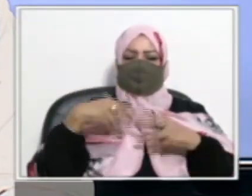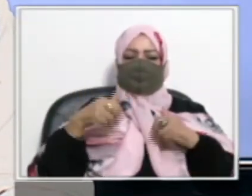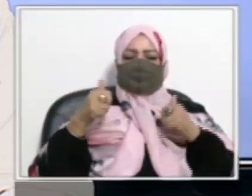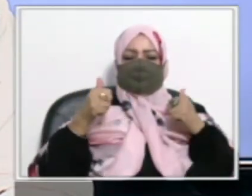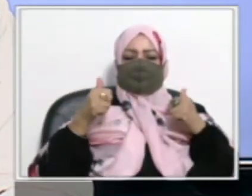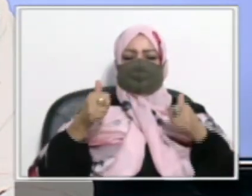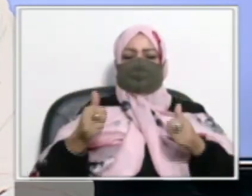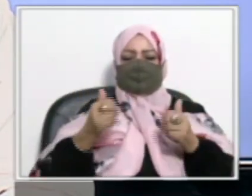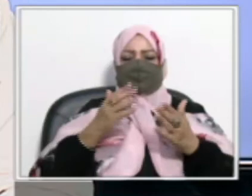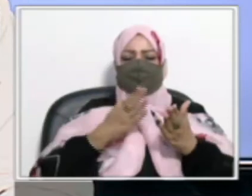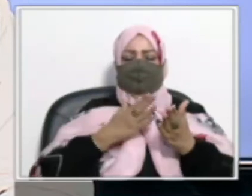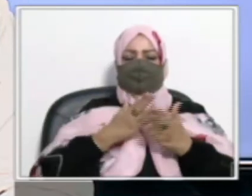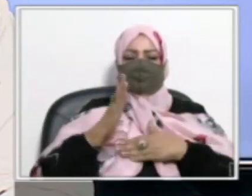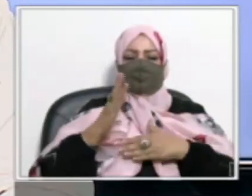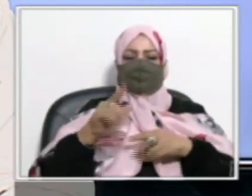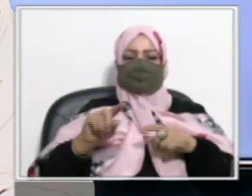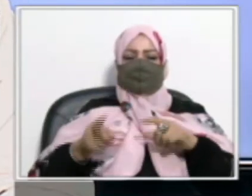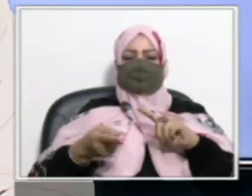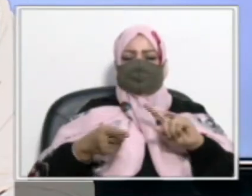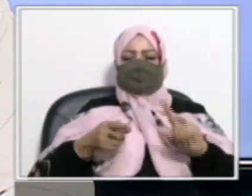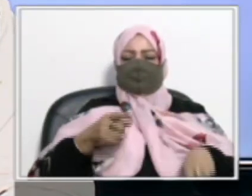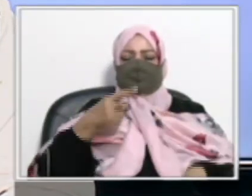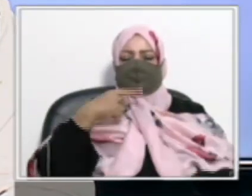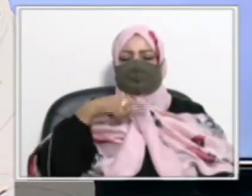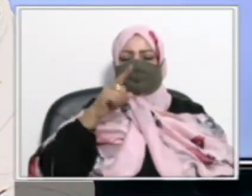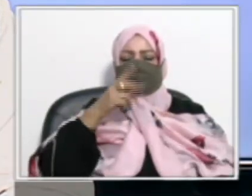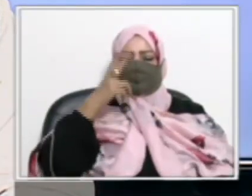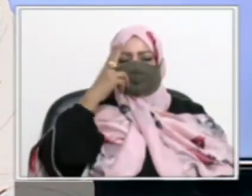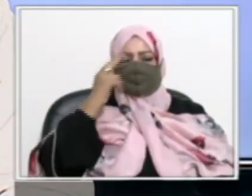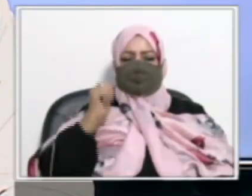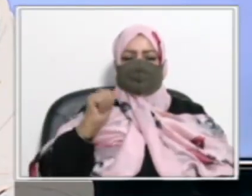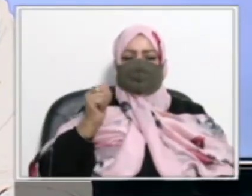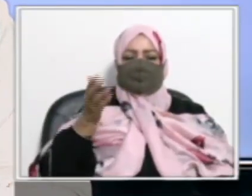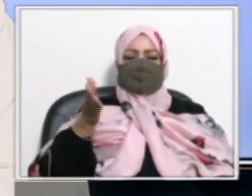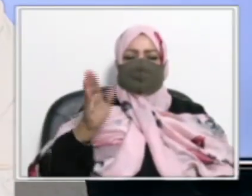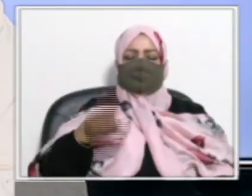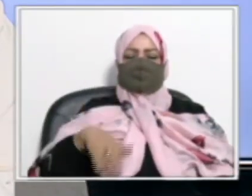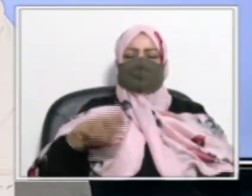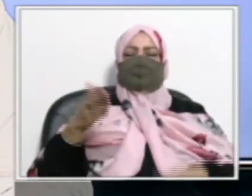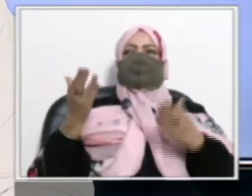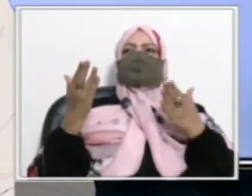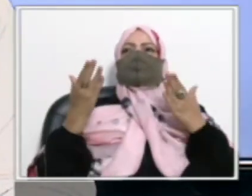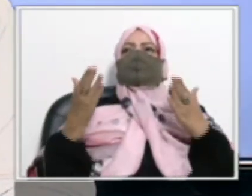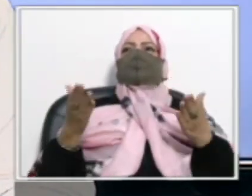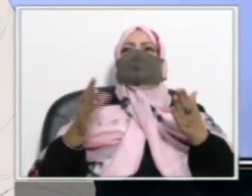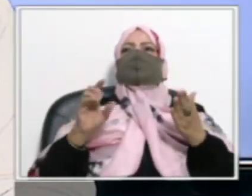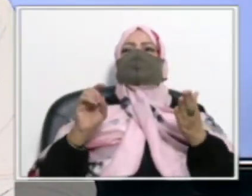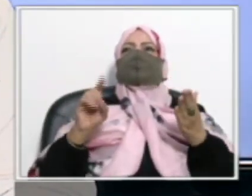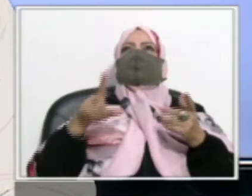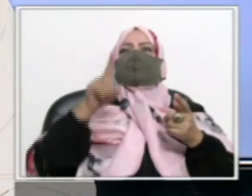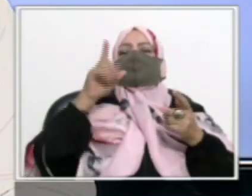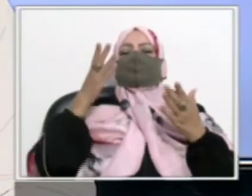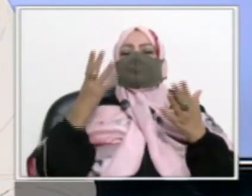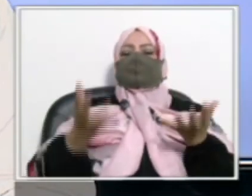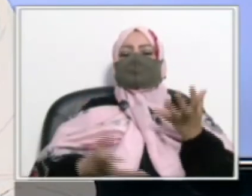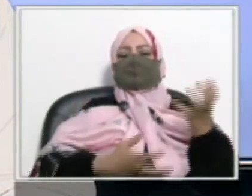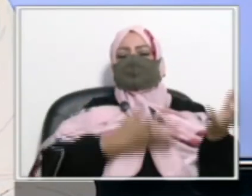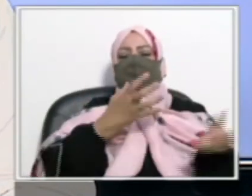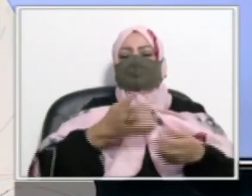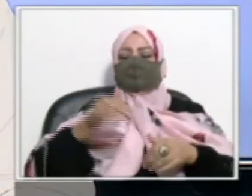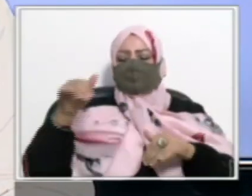وجل من عذاب القبر، من فتنة القبر. ثم إذا نجاك الله عز وجل من هذه، ثم ينجيك من عذاب